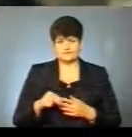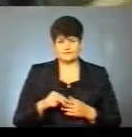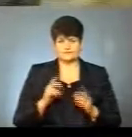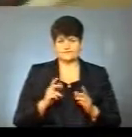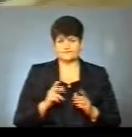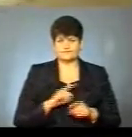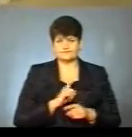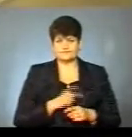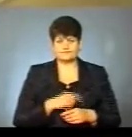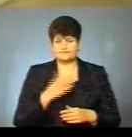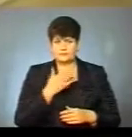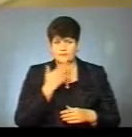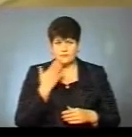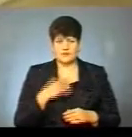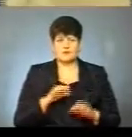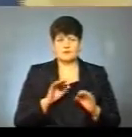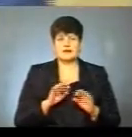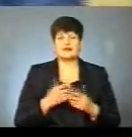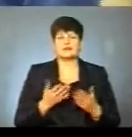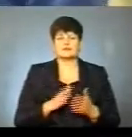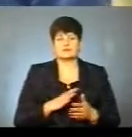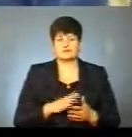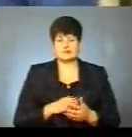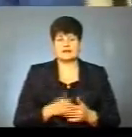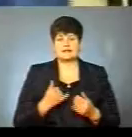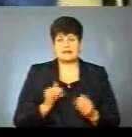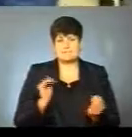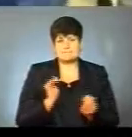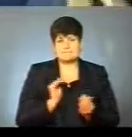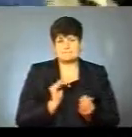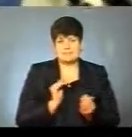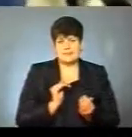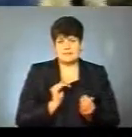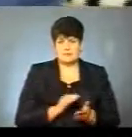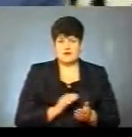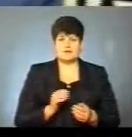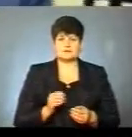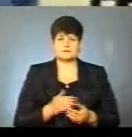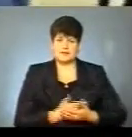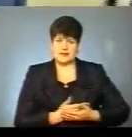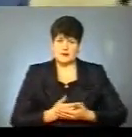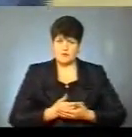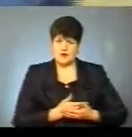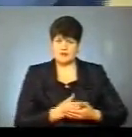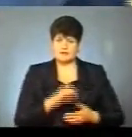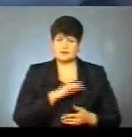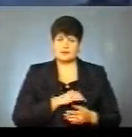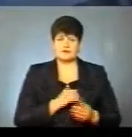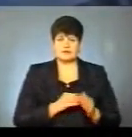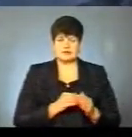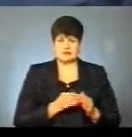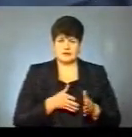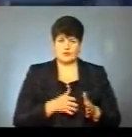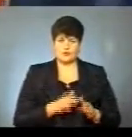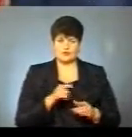немає. Розповідає, якими вони бувають. Для немовлят, які використовуються від народження, вони